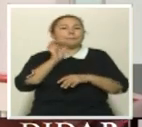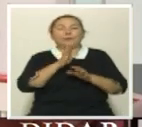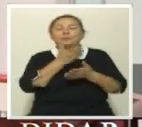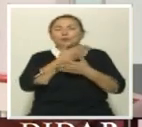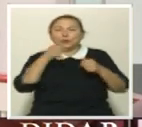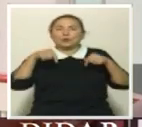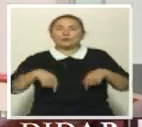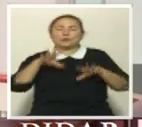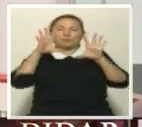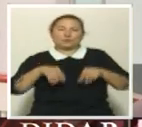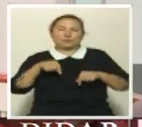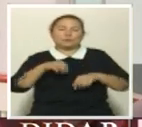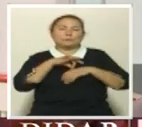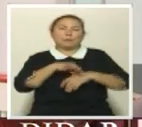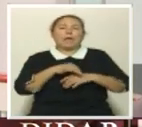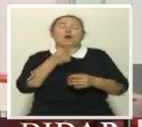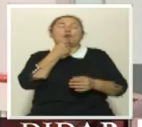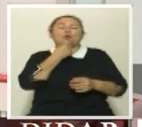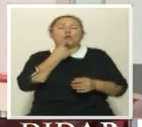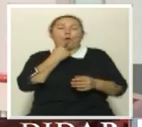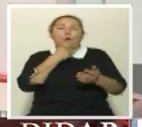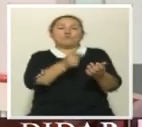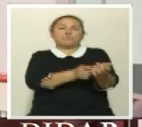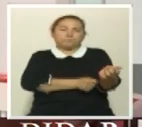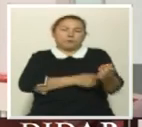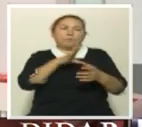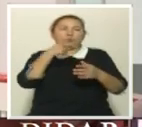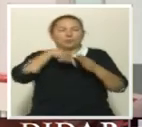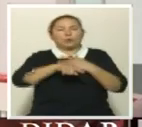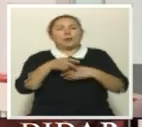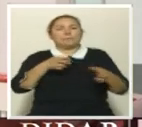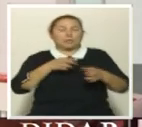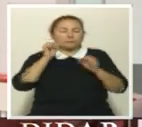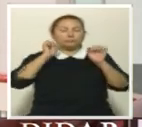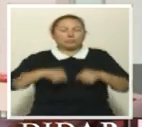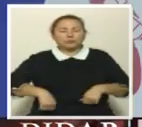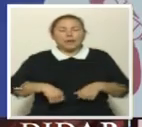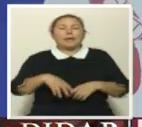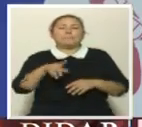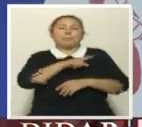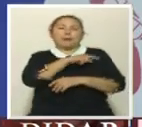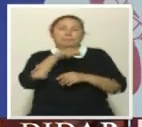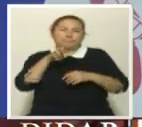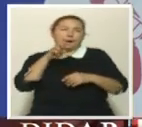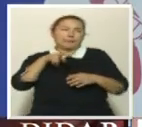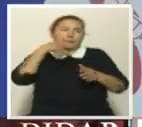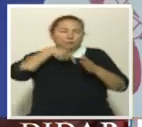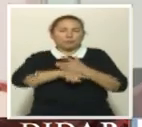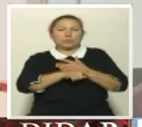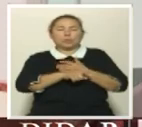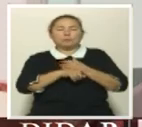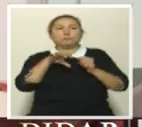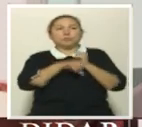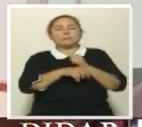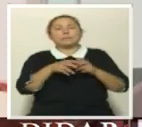Барлық операциялар жүрекке жасалатын, тамырға осы Ақтау, Маңғыстау облысында больницада жасалып жатыр. Науқастар операциядан шыққаннан